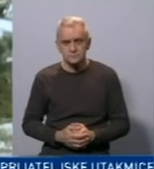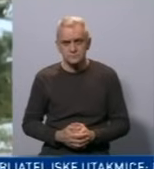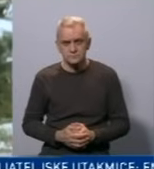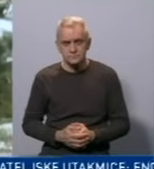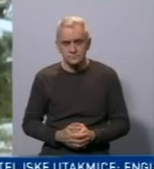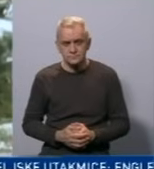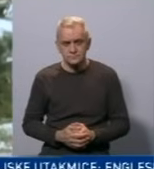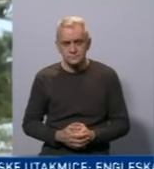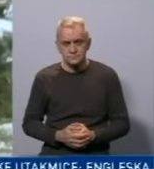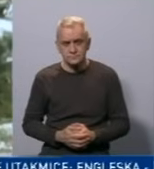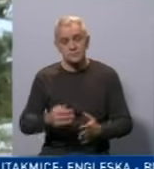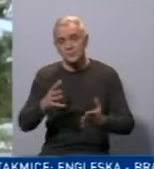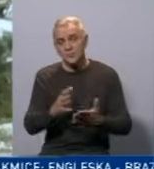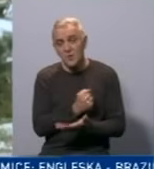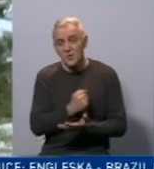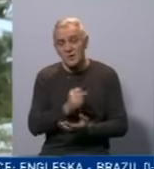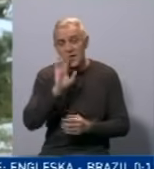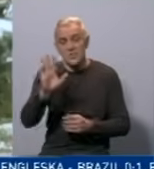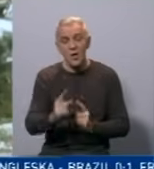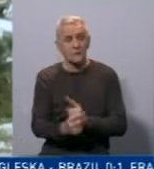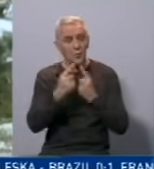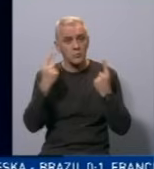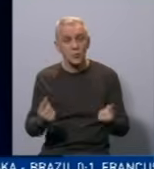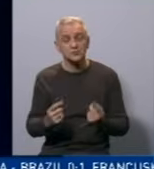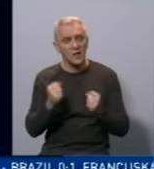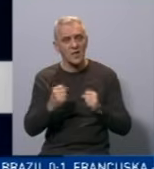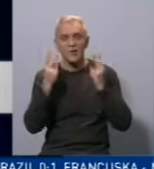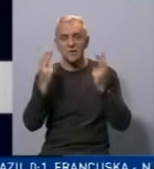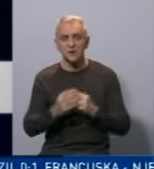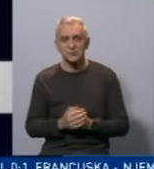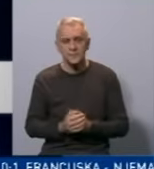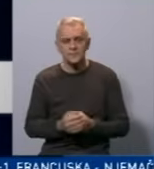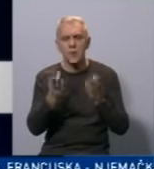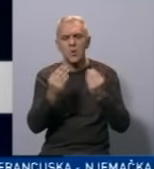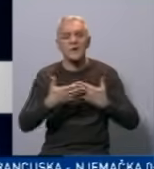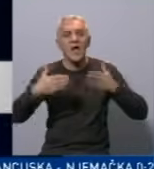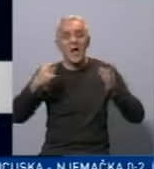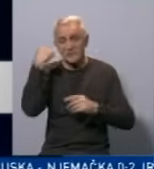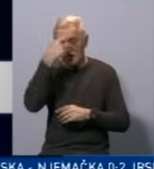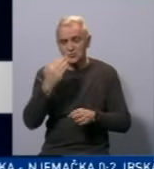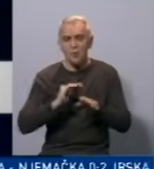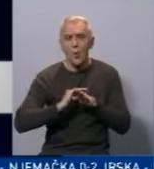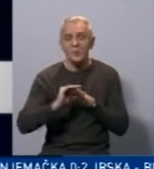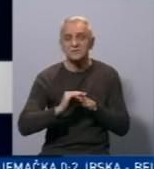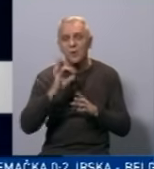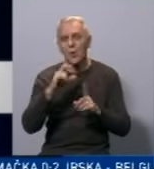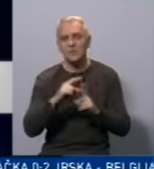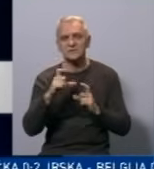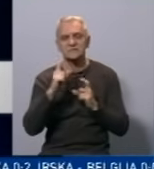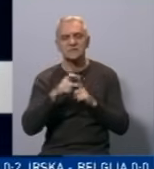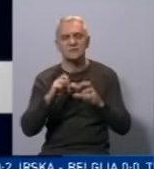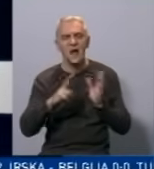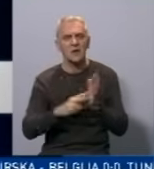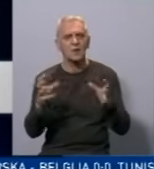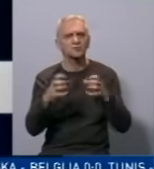dobitak njegovog postojanja je neizmjeran. Mnoge javne ličnosti opraštaju se od Sidrana na društvenim